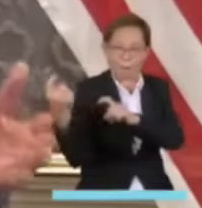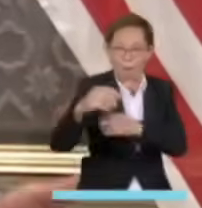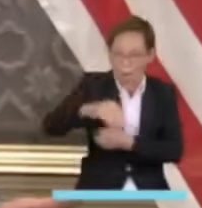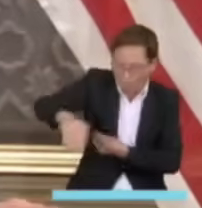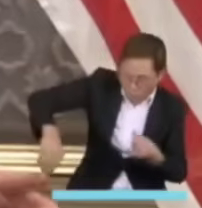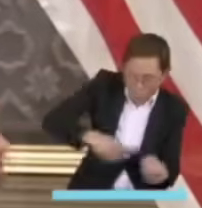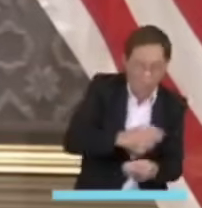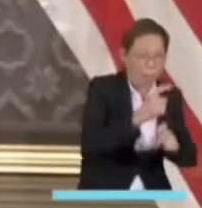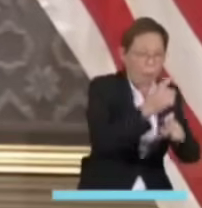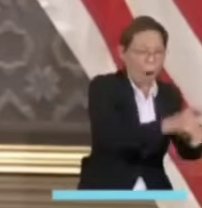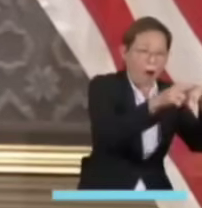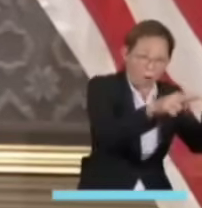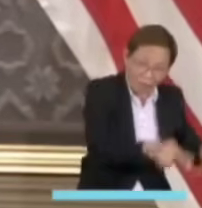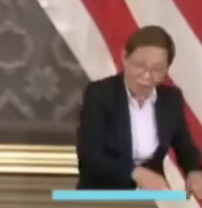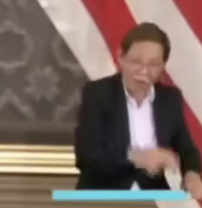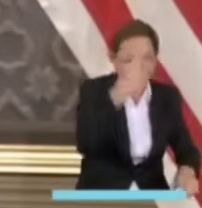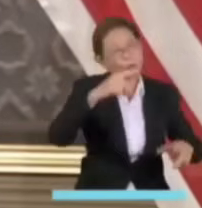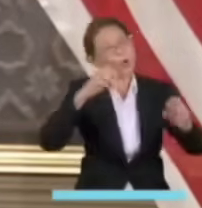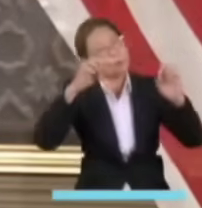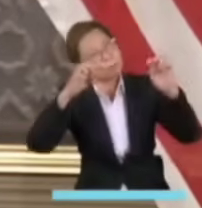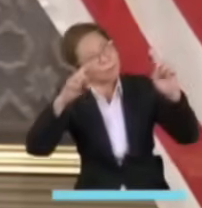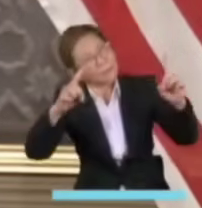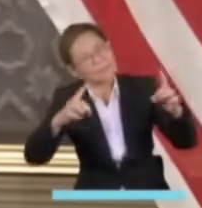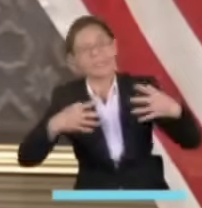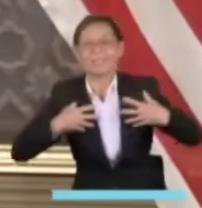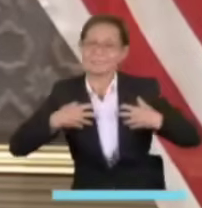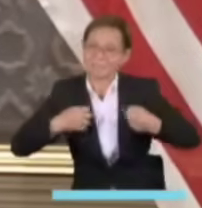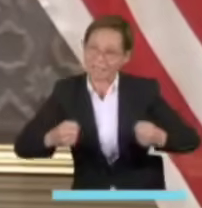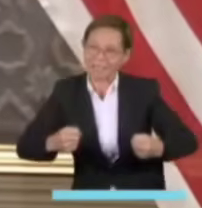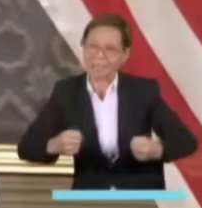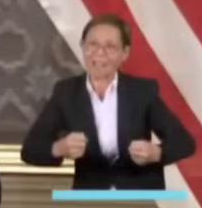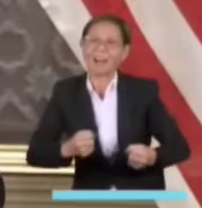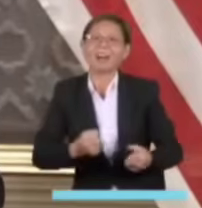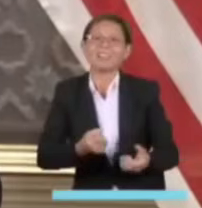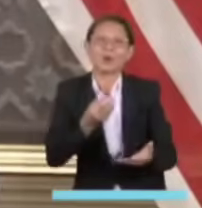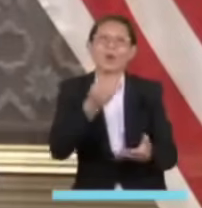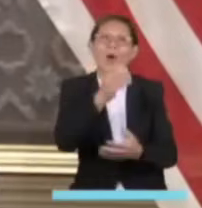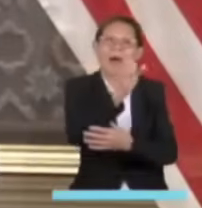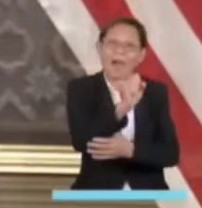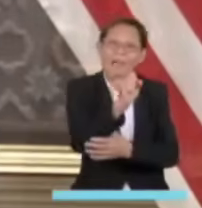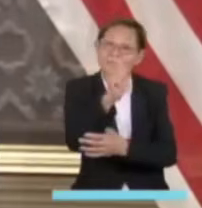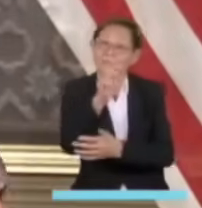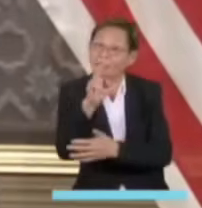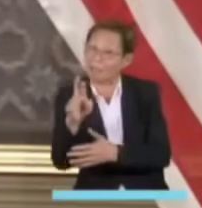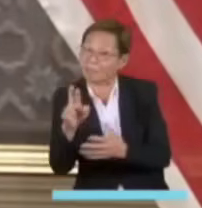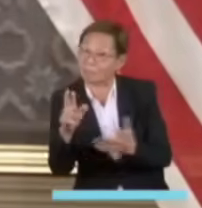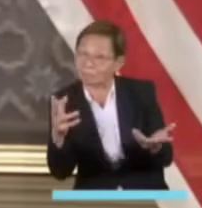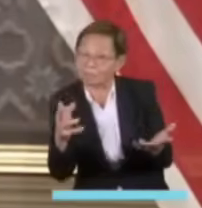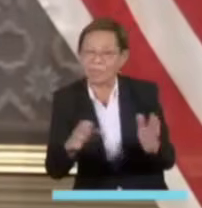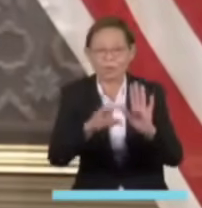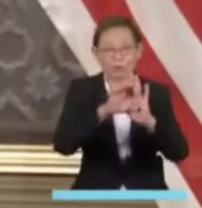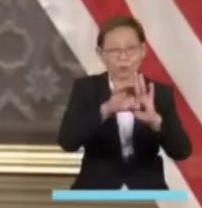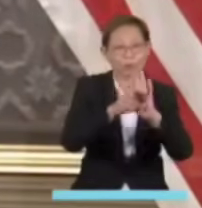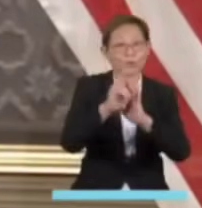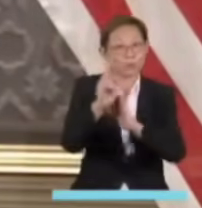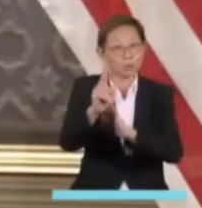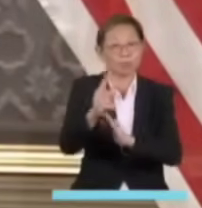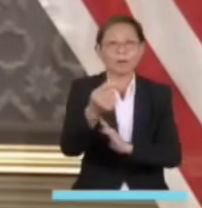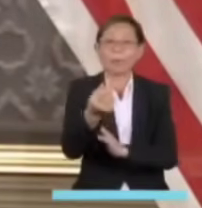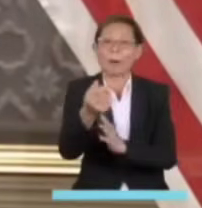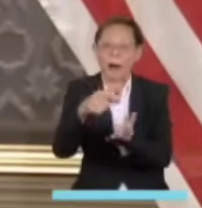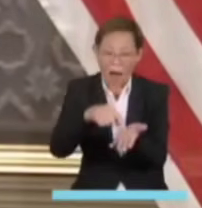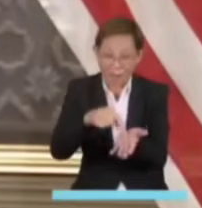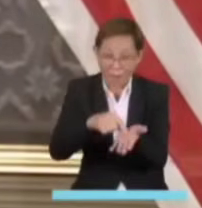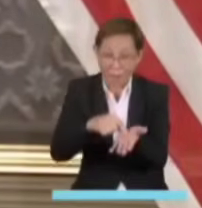sama ada melalui pendidikan atau kesihatan ataupun suntikan tunai rahmah. Contoh kedua, harga